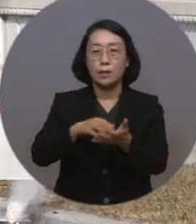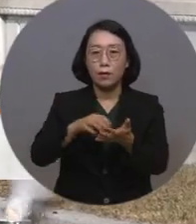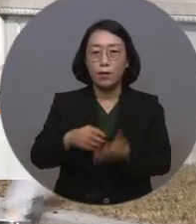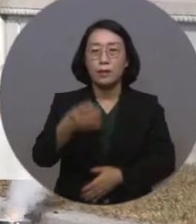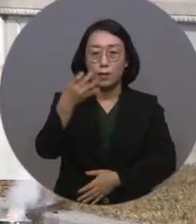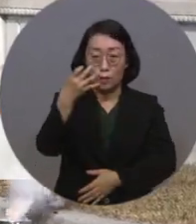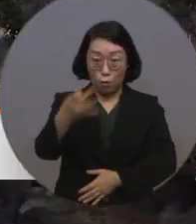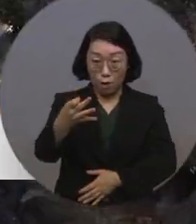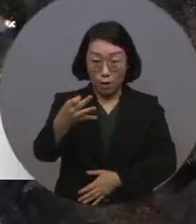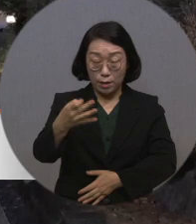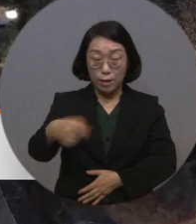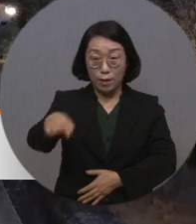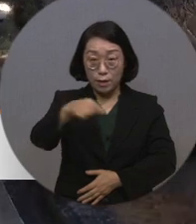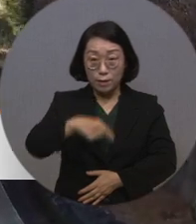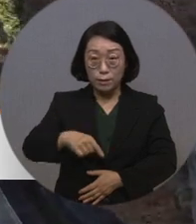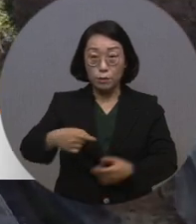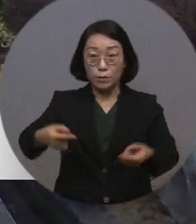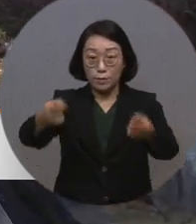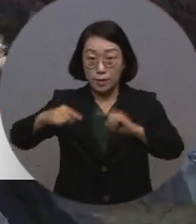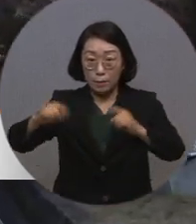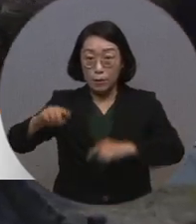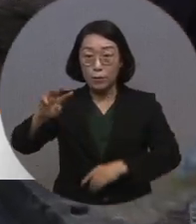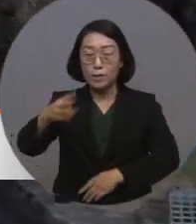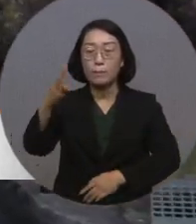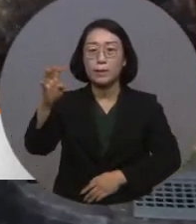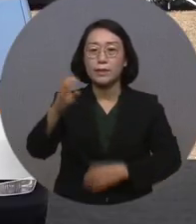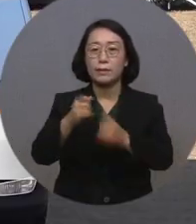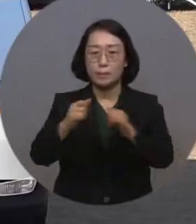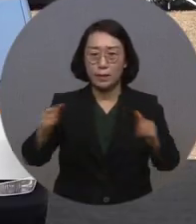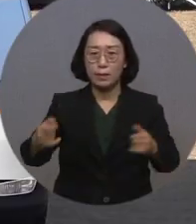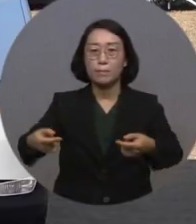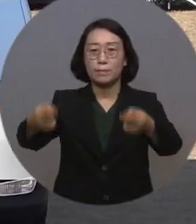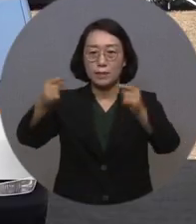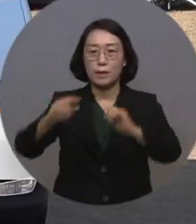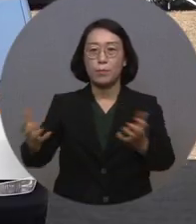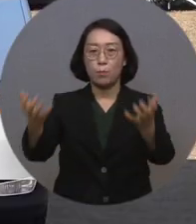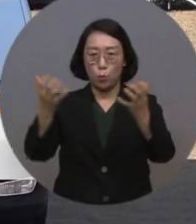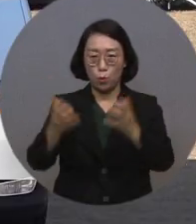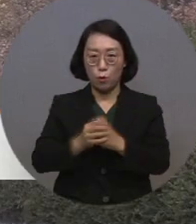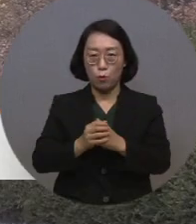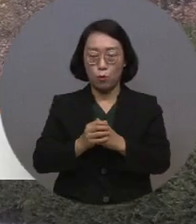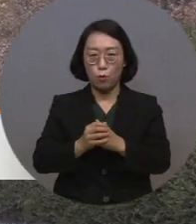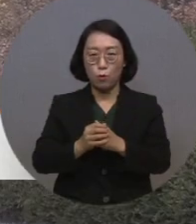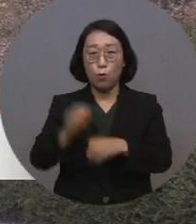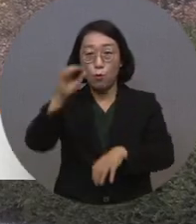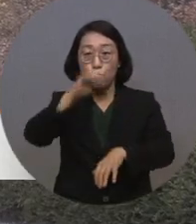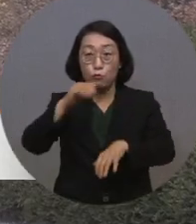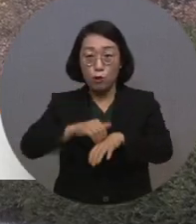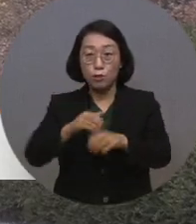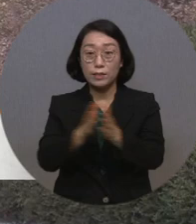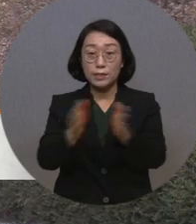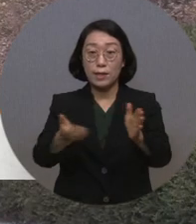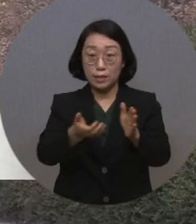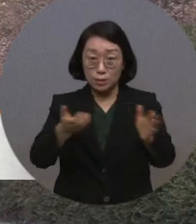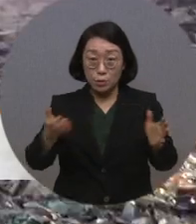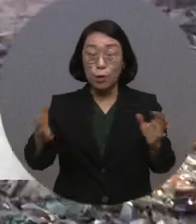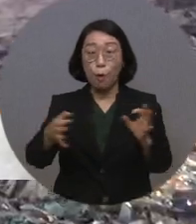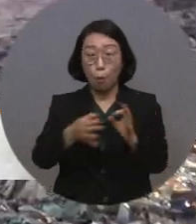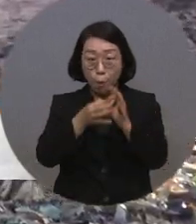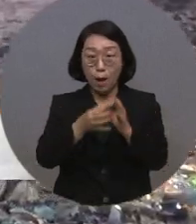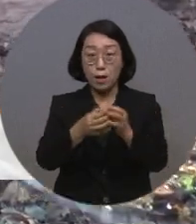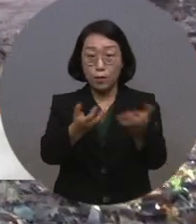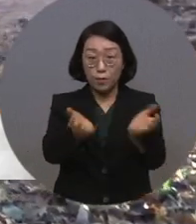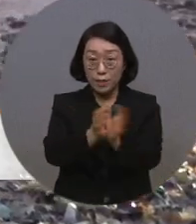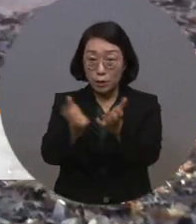등 14개 기관 340여 명이 참여했습니다 현장훈련을 진행하기 전 재난 관련 부서 및